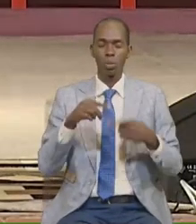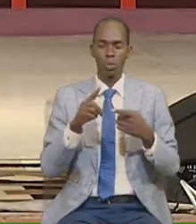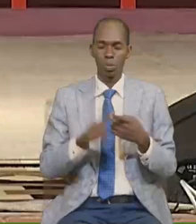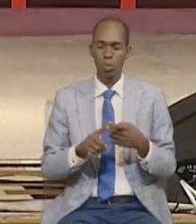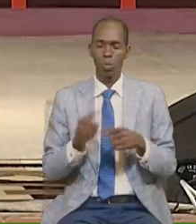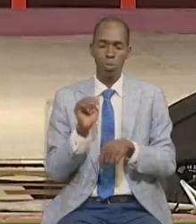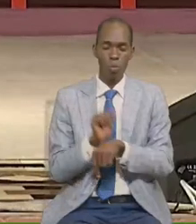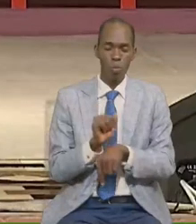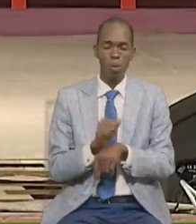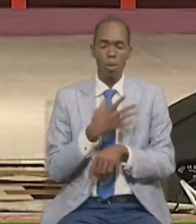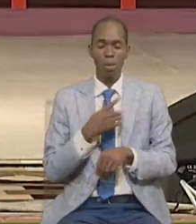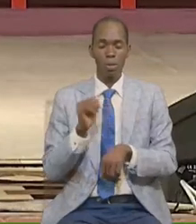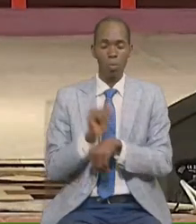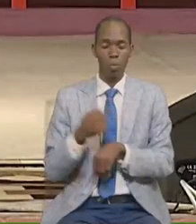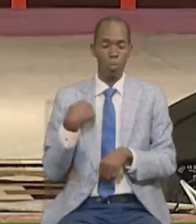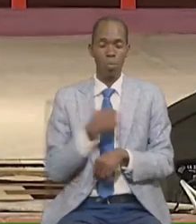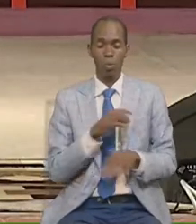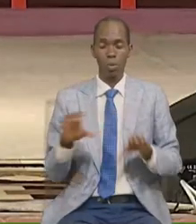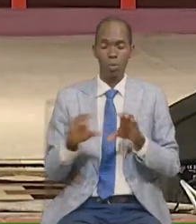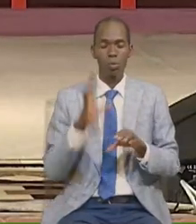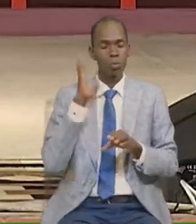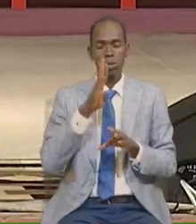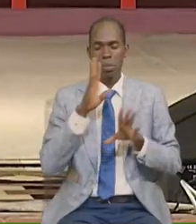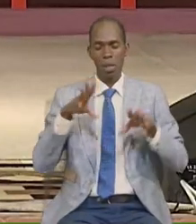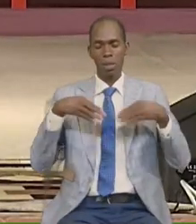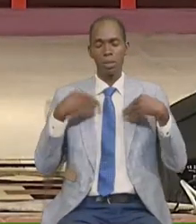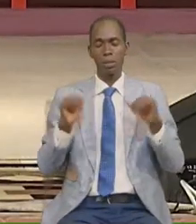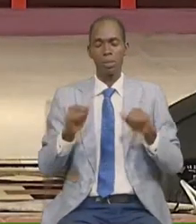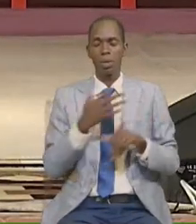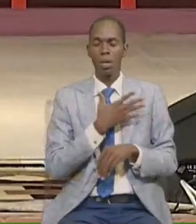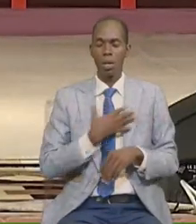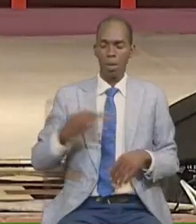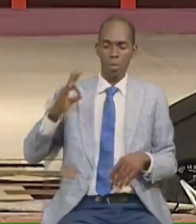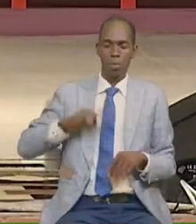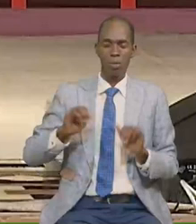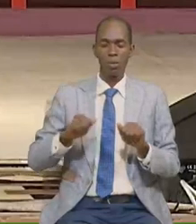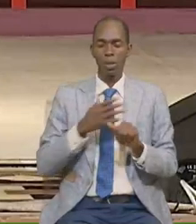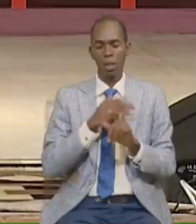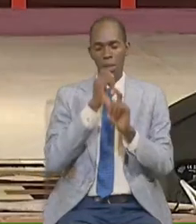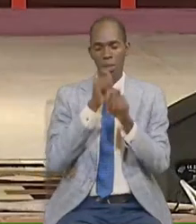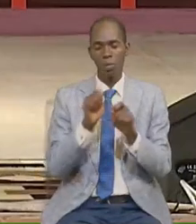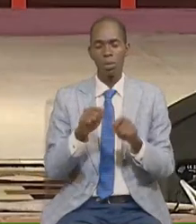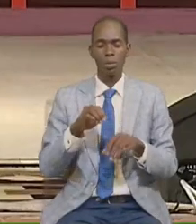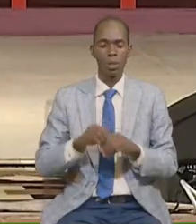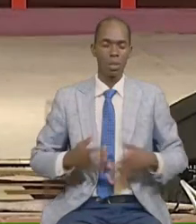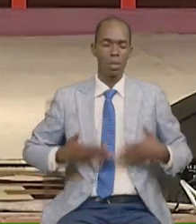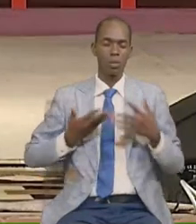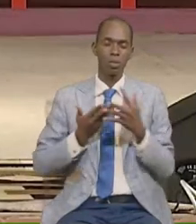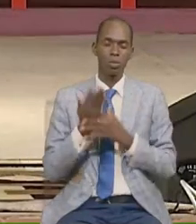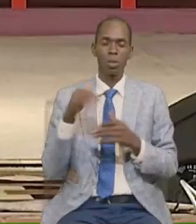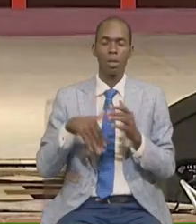et ce que nous ferons cela acceptable récompensé dans la vie dans l'éternité